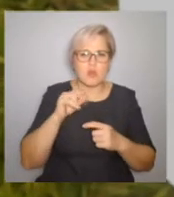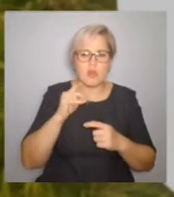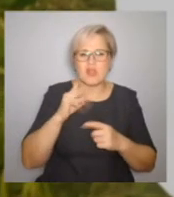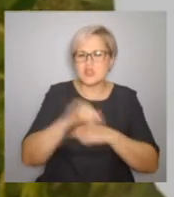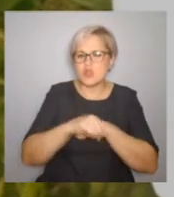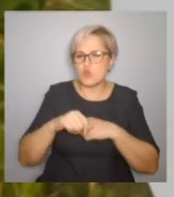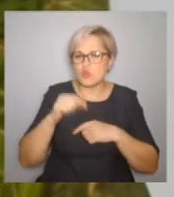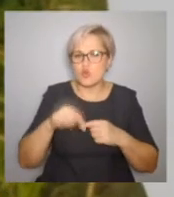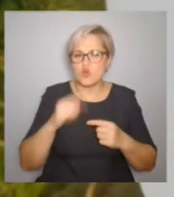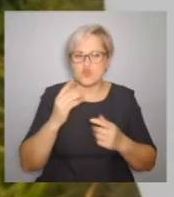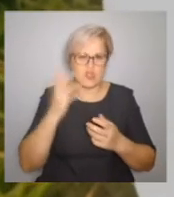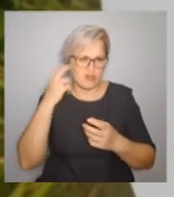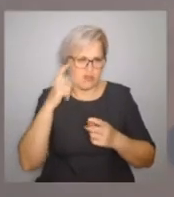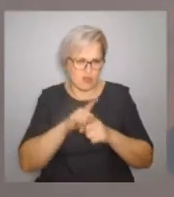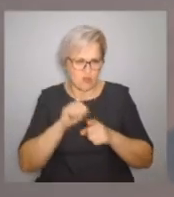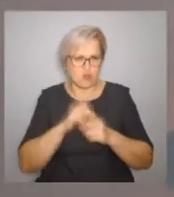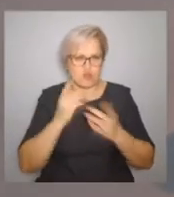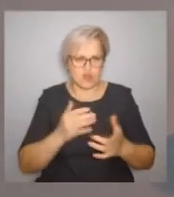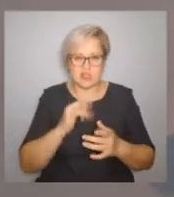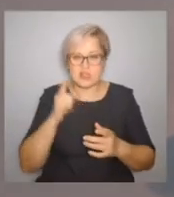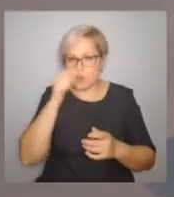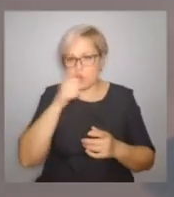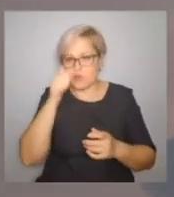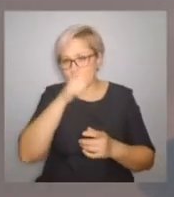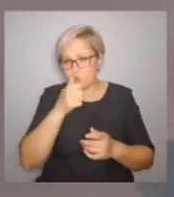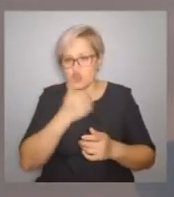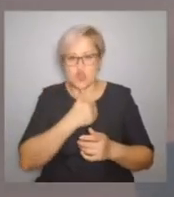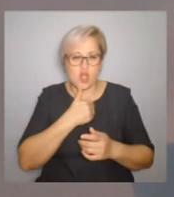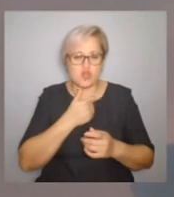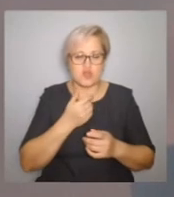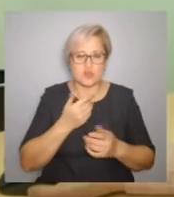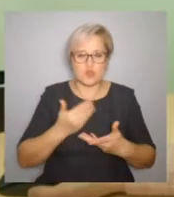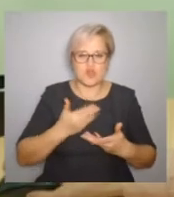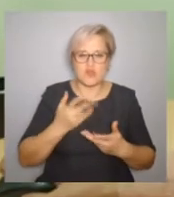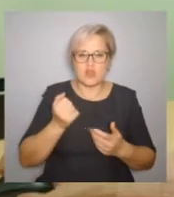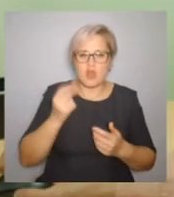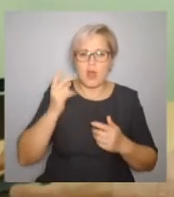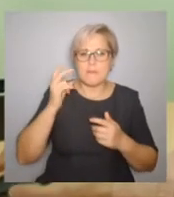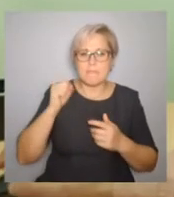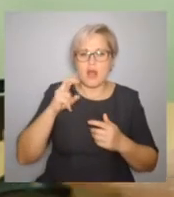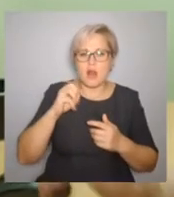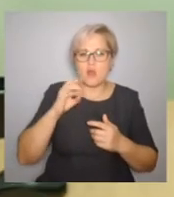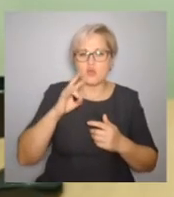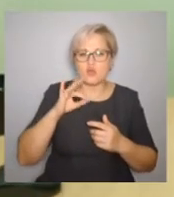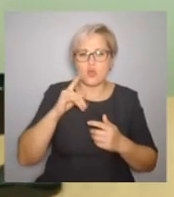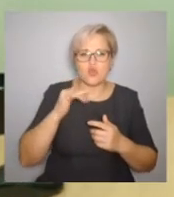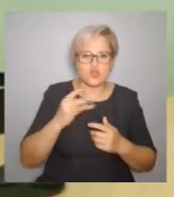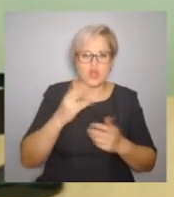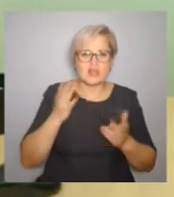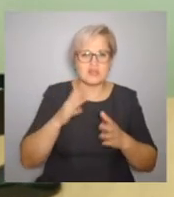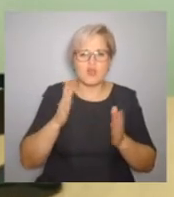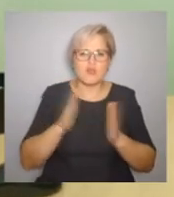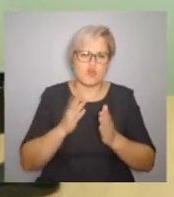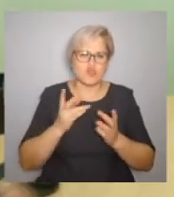сувенирной продукции, украшений, рукояти для ножей до предметов культа. Но мамонты – это не только сотни